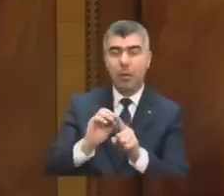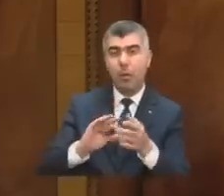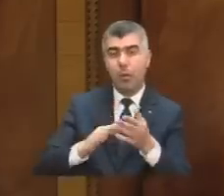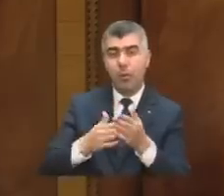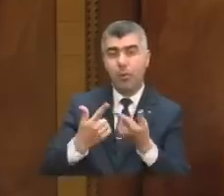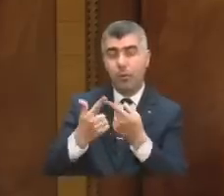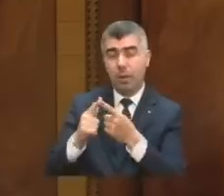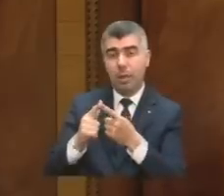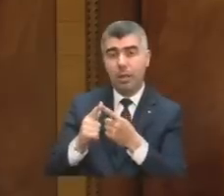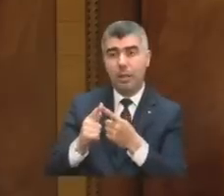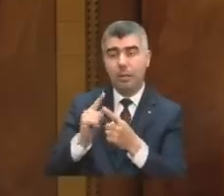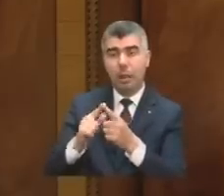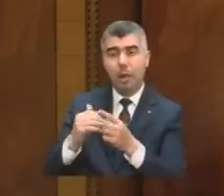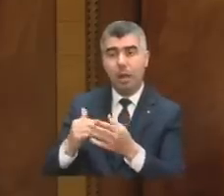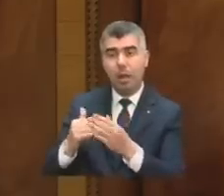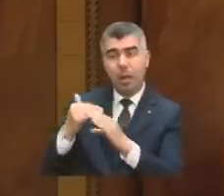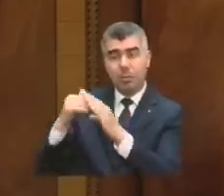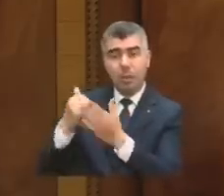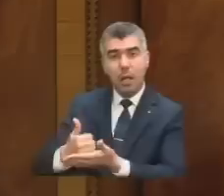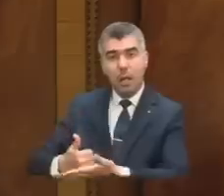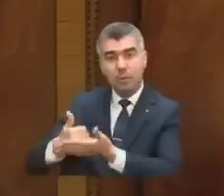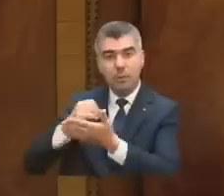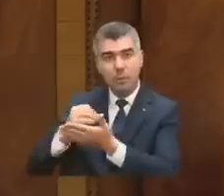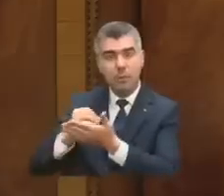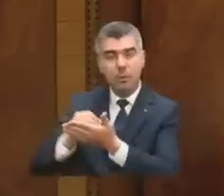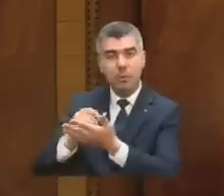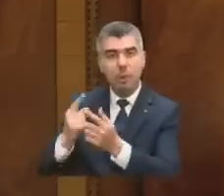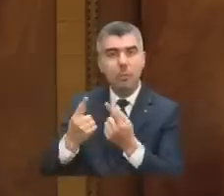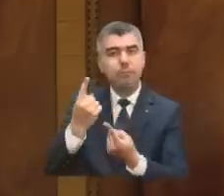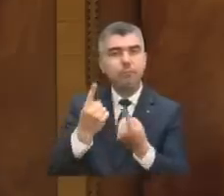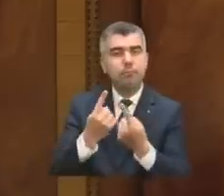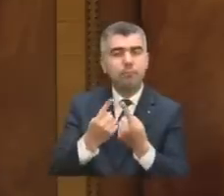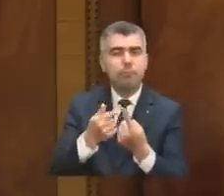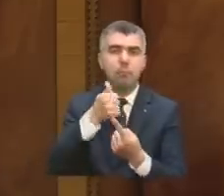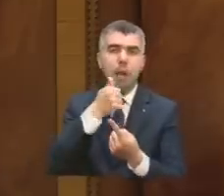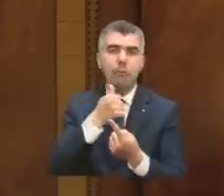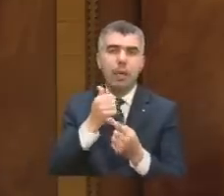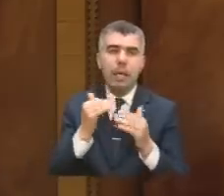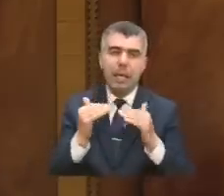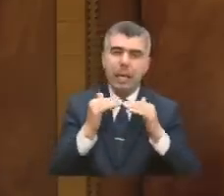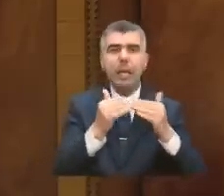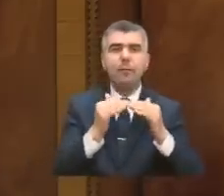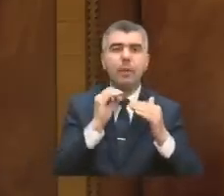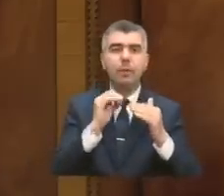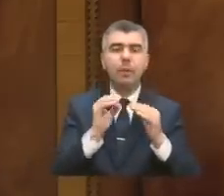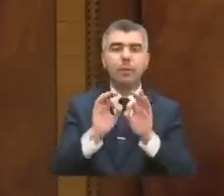اسناد طلبيات عموميه بشكل يخالف مبادئ المساواه والمنافسه